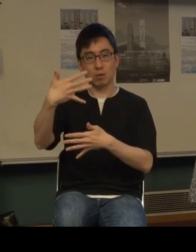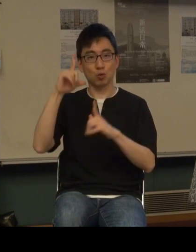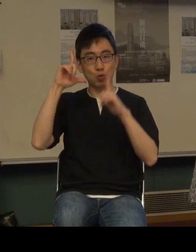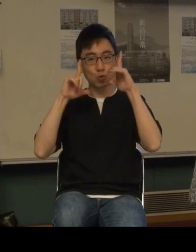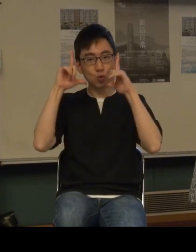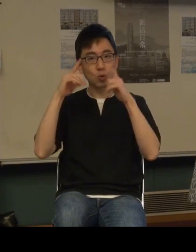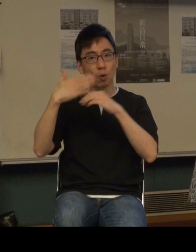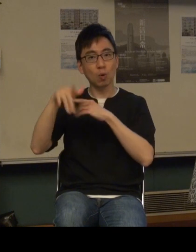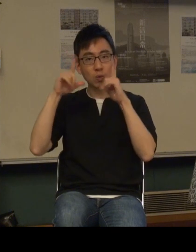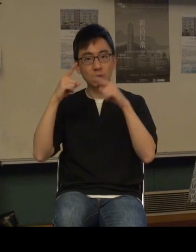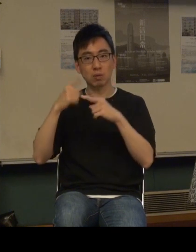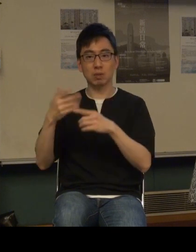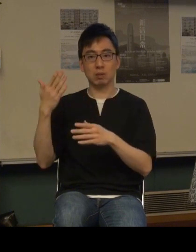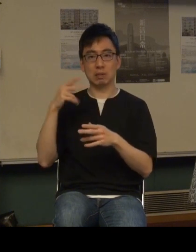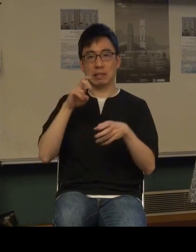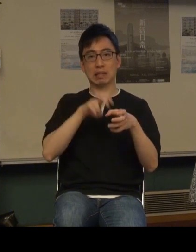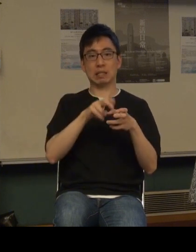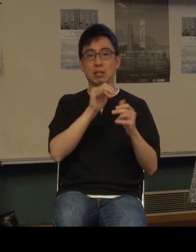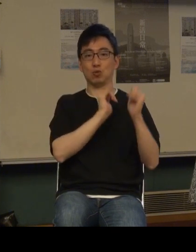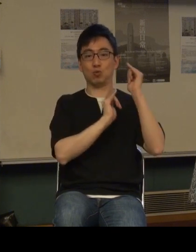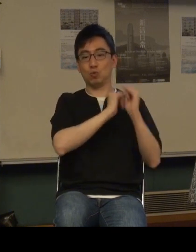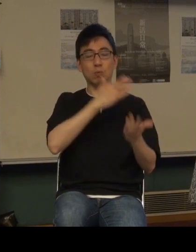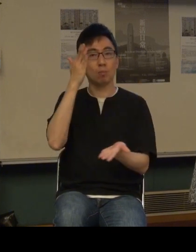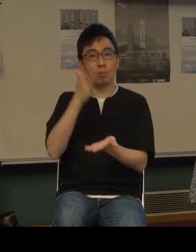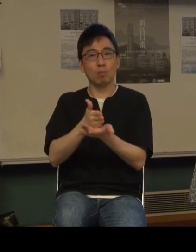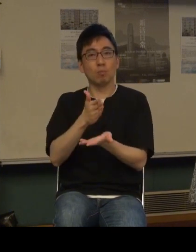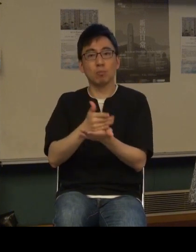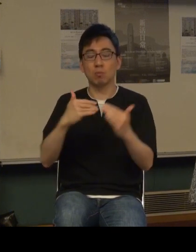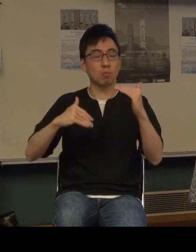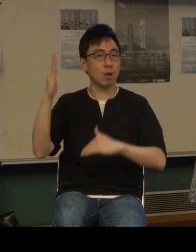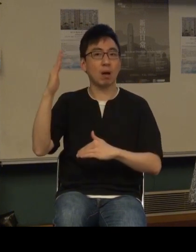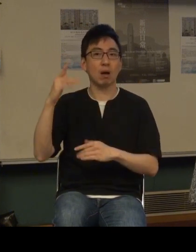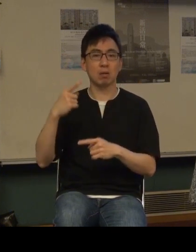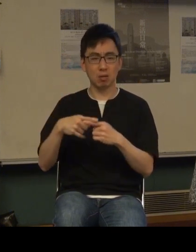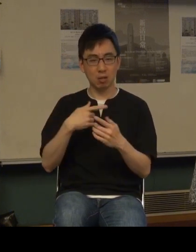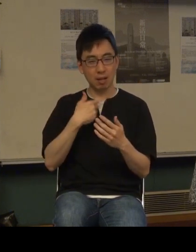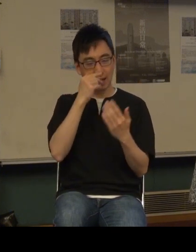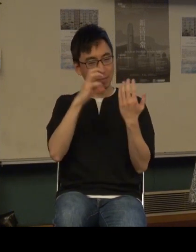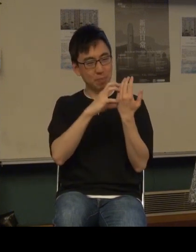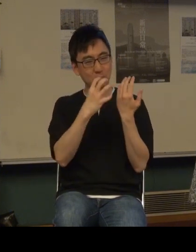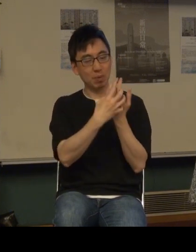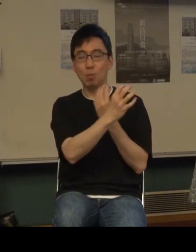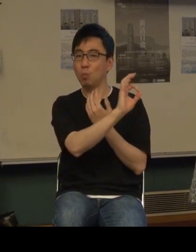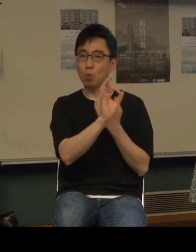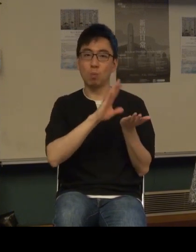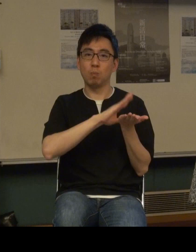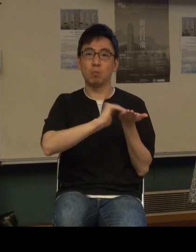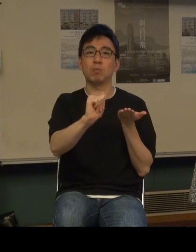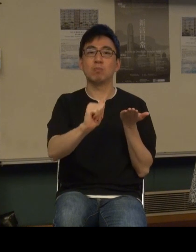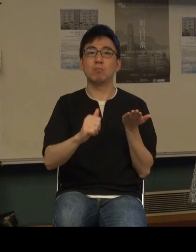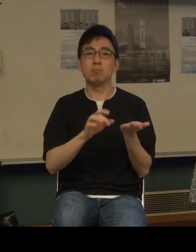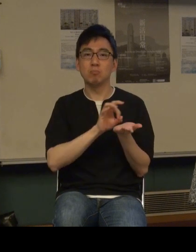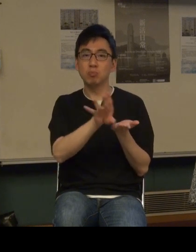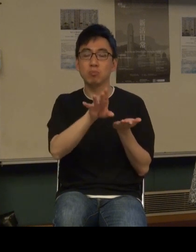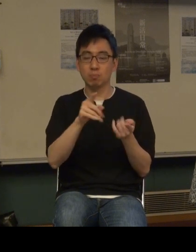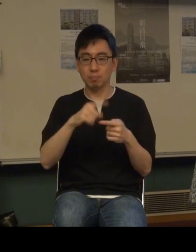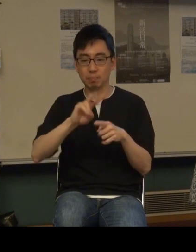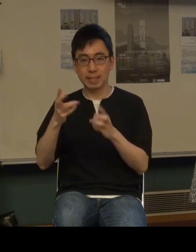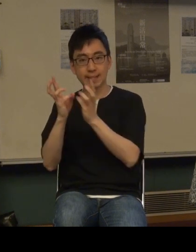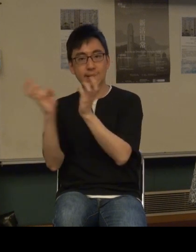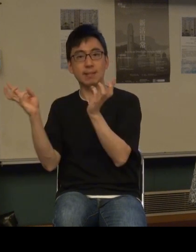嗰個西式嘅傳統好大嘅分別。佢哋去除咗好多嘅裝飾物，改為咧用一啲簡單嘅線條去做裝